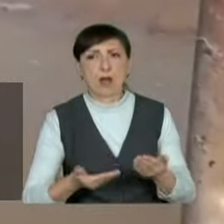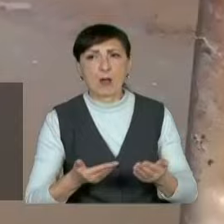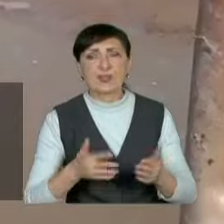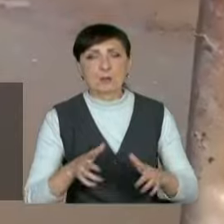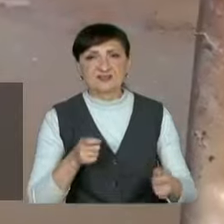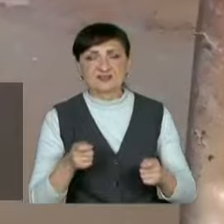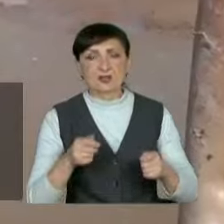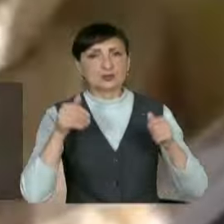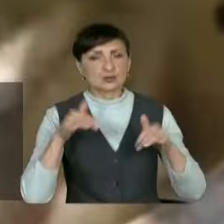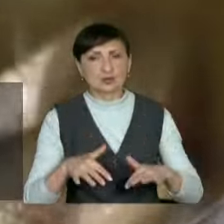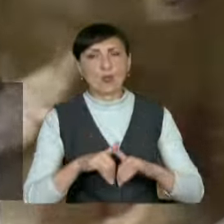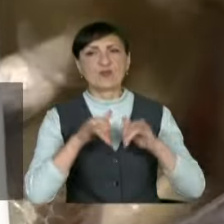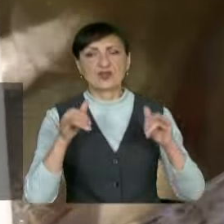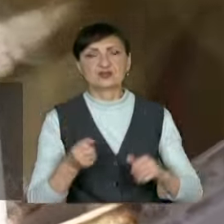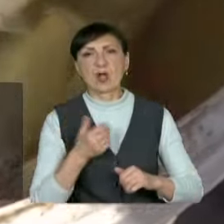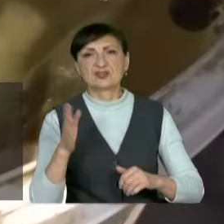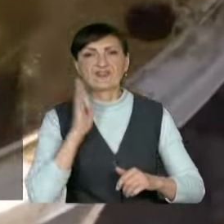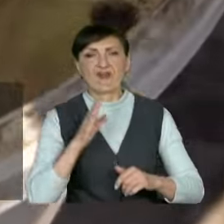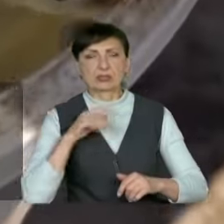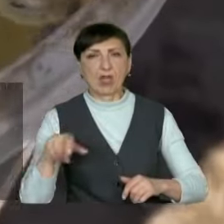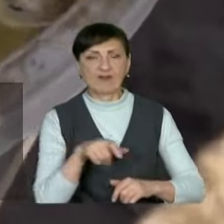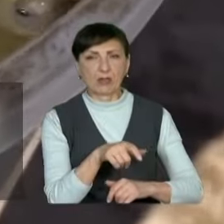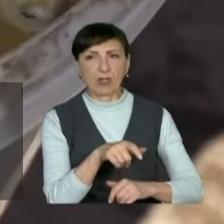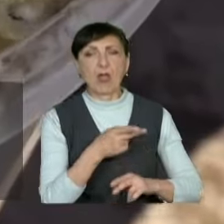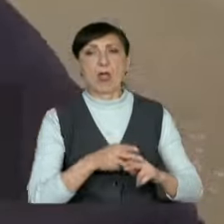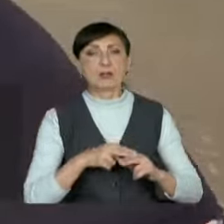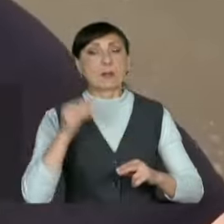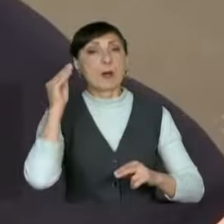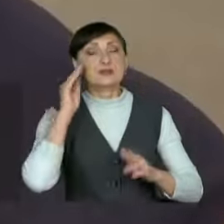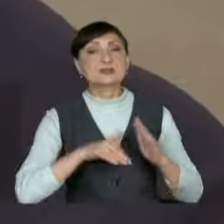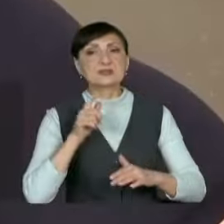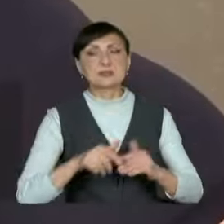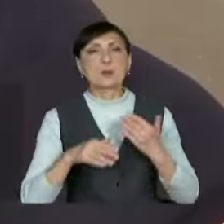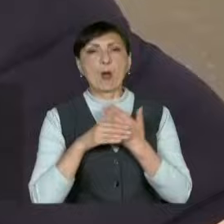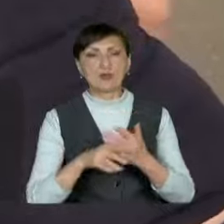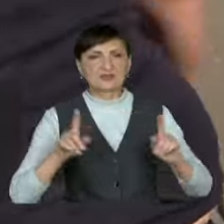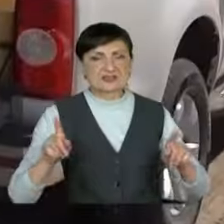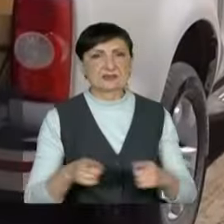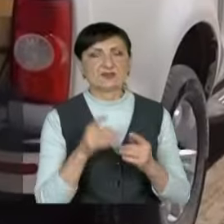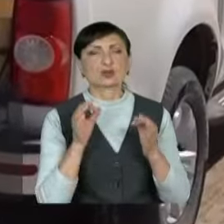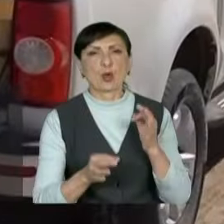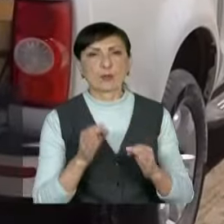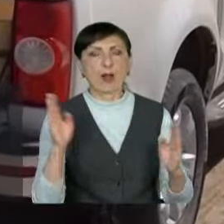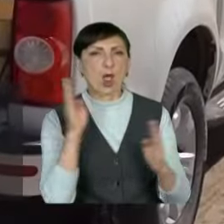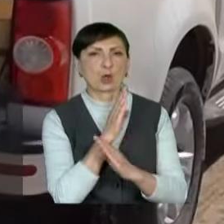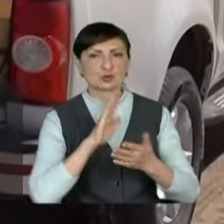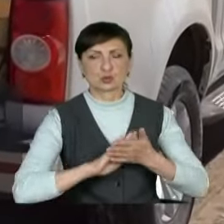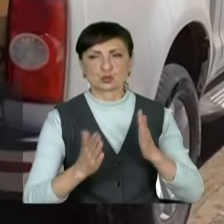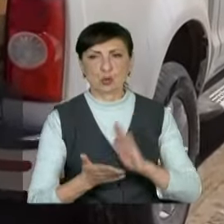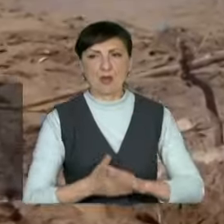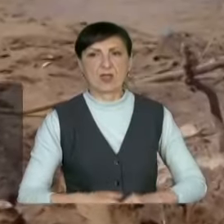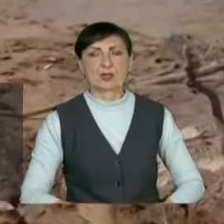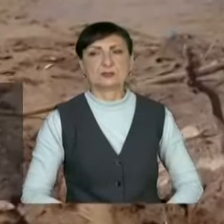власти приняли решение увеличить количество воды в канале. Это, по мнению специалистов, поможет восстановить нормальные экологические условия.